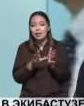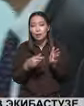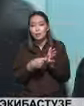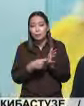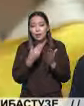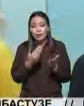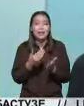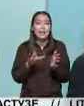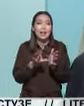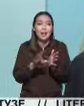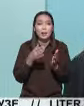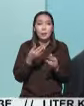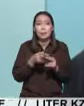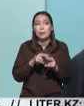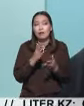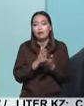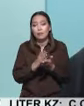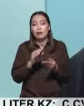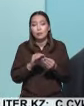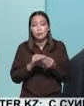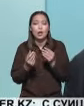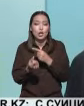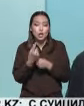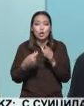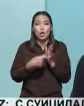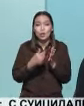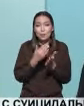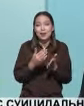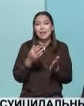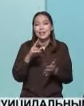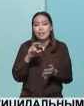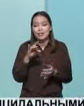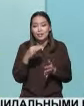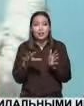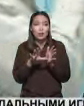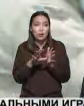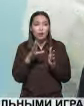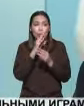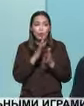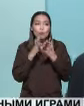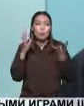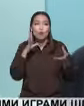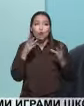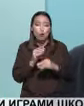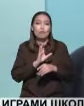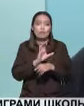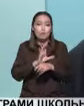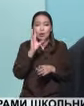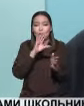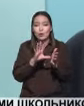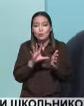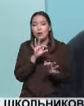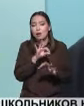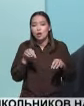как ядерная энергетика именно стабильный источник. Но ядерная энергетика в течение дня может предоставить большой объем энергии. Идеальным решением была